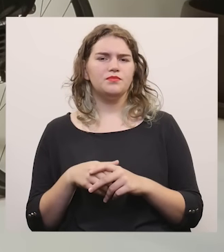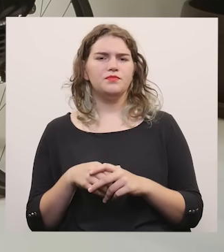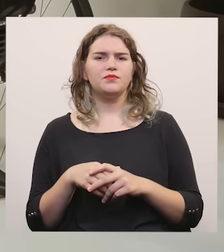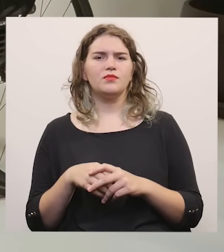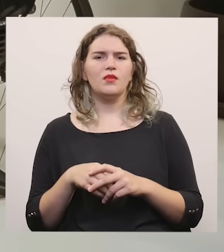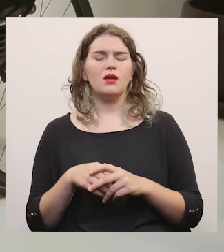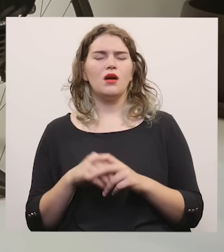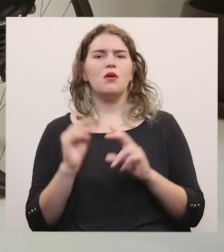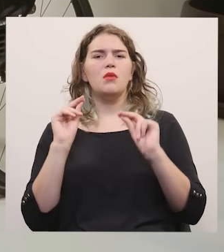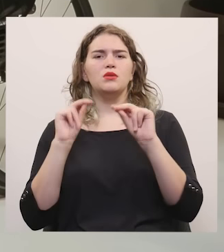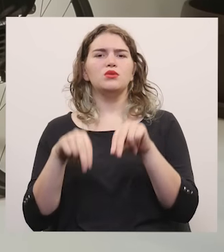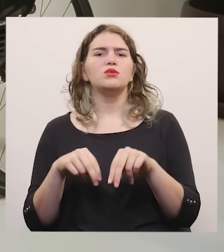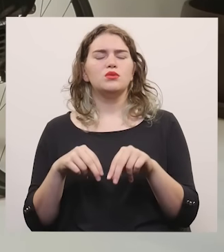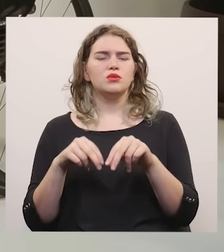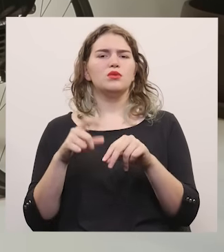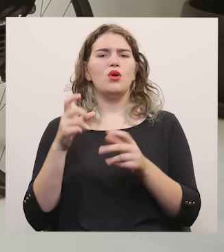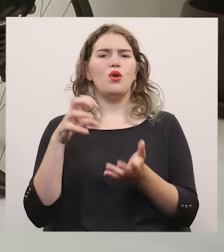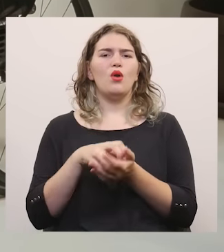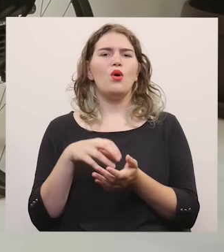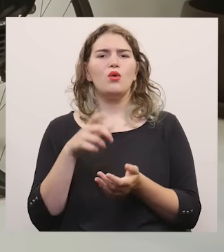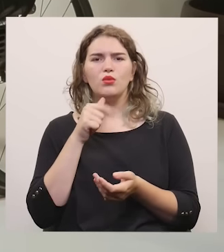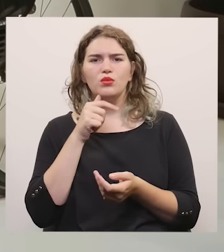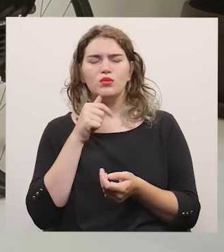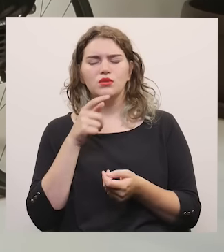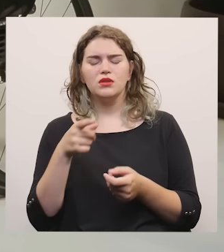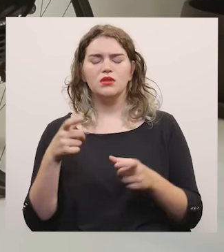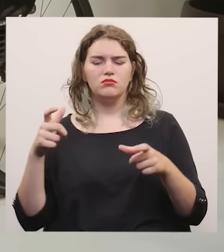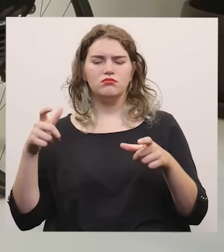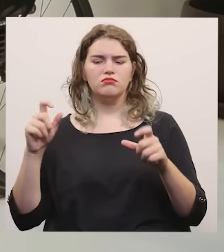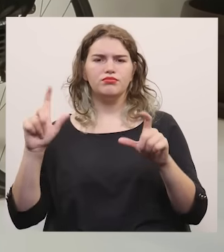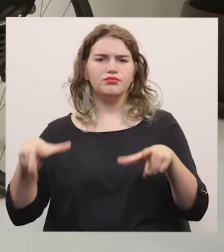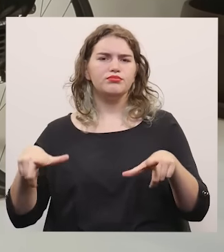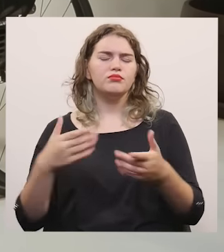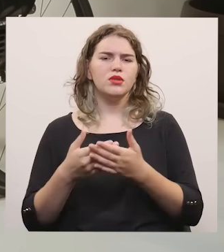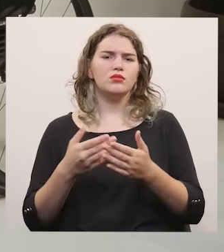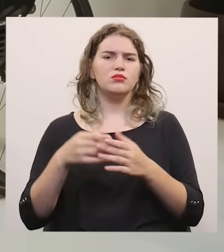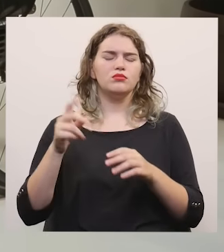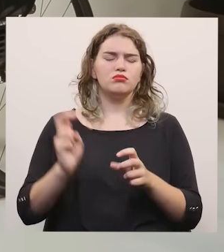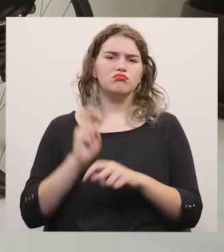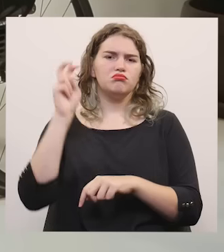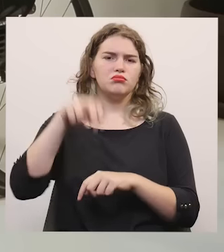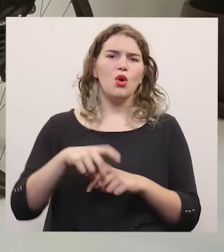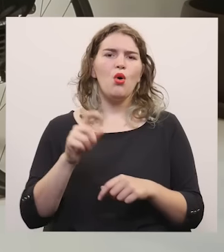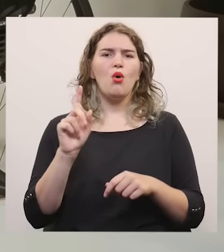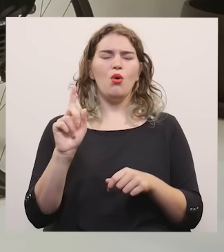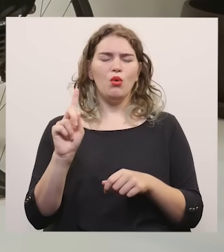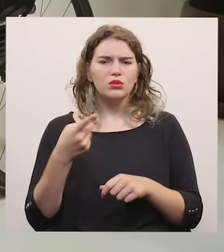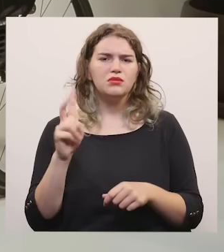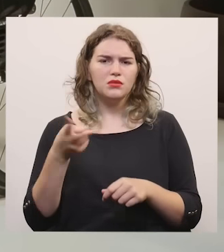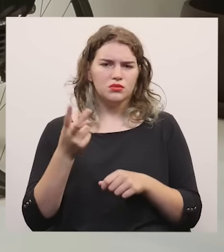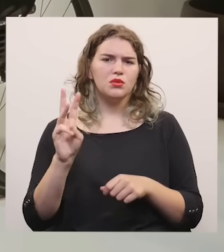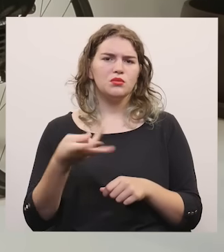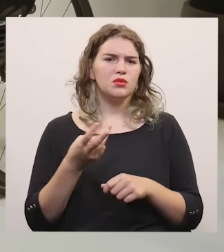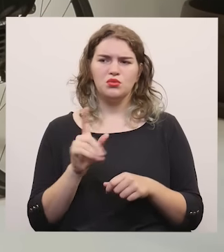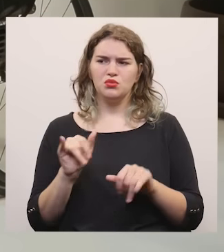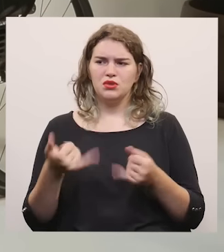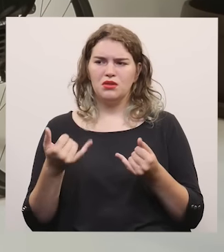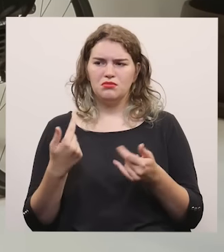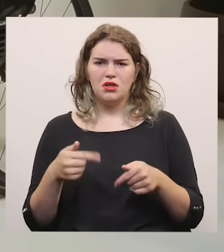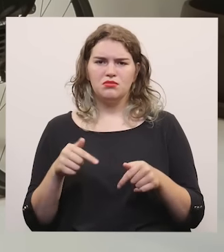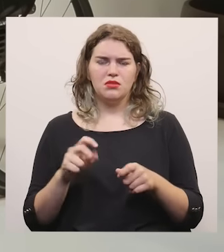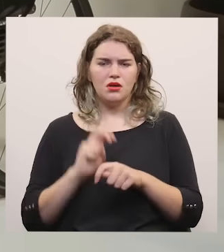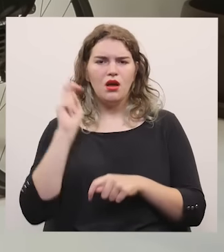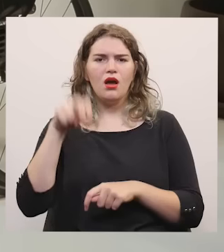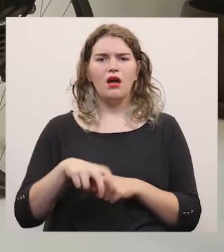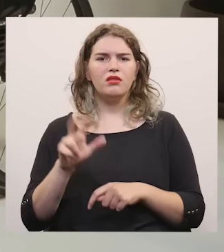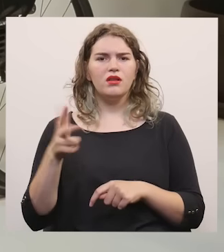am ajuns la locul unde era piscina, am sărit odată, am sărit de două ori, nu s-a întâmplat nimic, de nenumărate ori am sărit în același